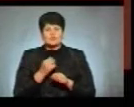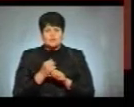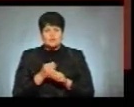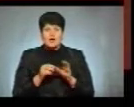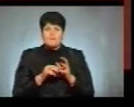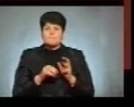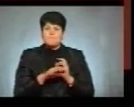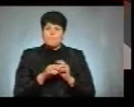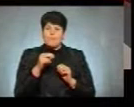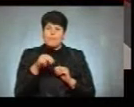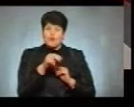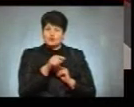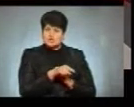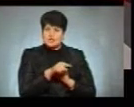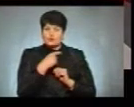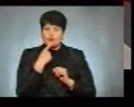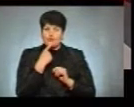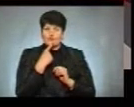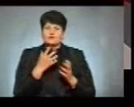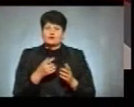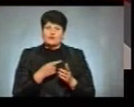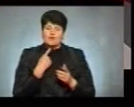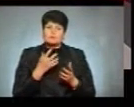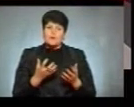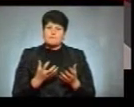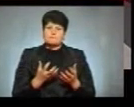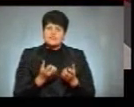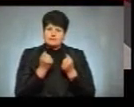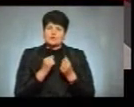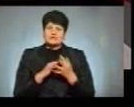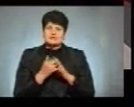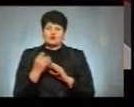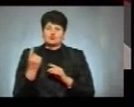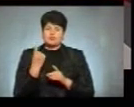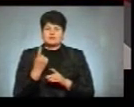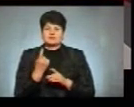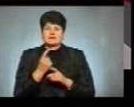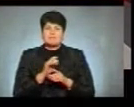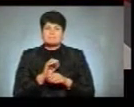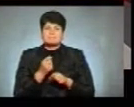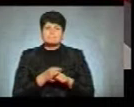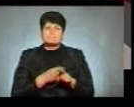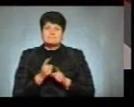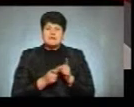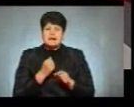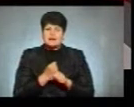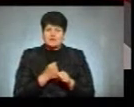він акцентує свою увагу на підтримку сільськогосподарських підприємств переробних і, значить,